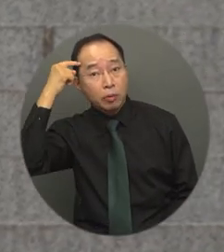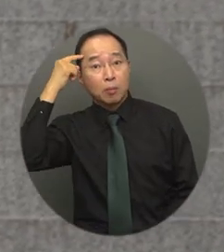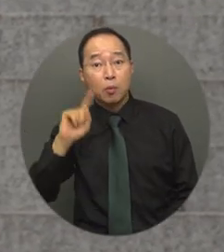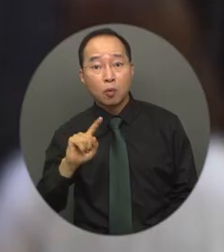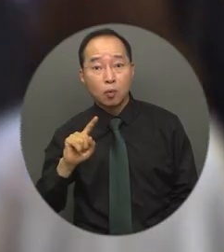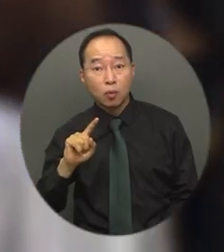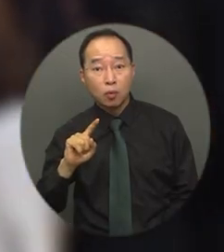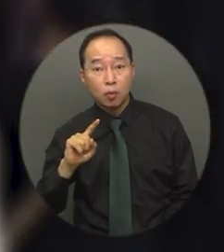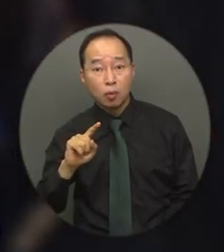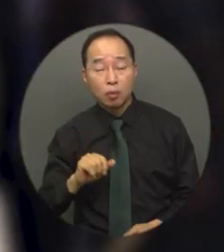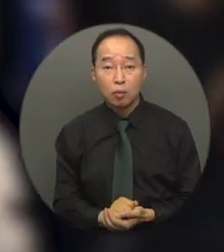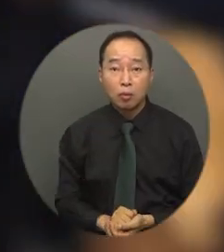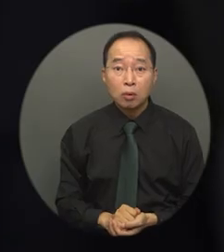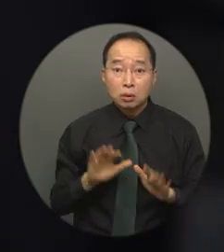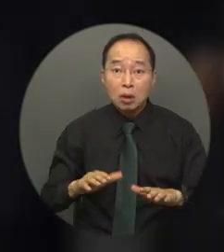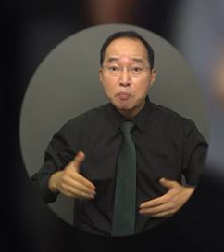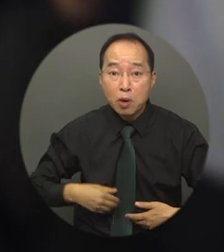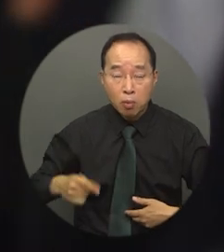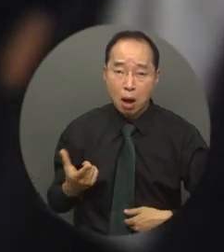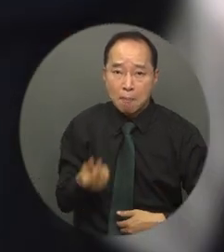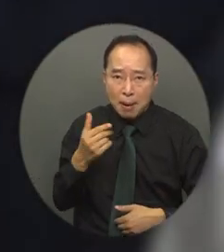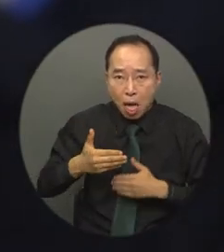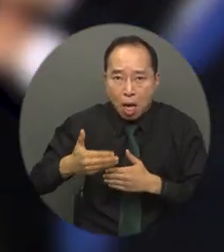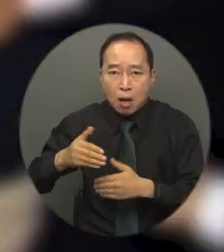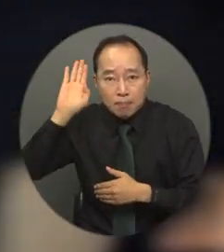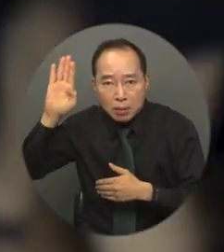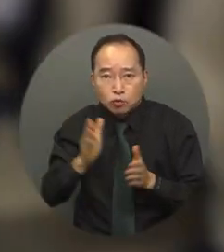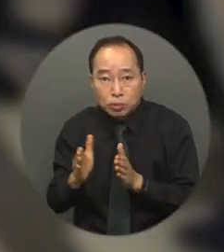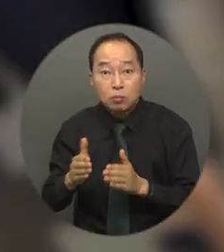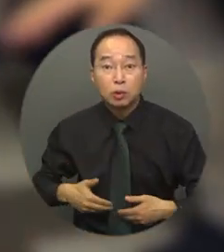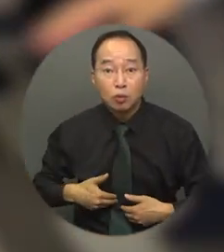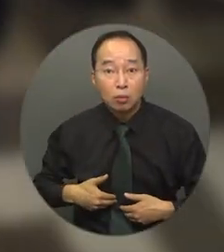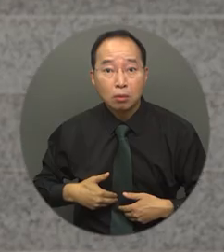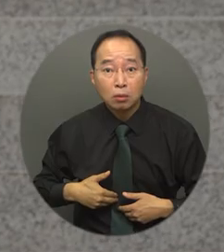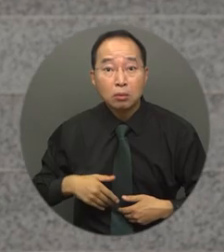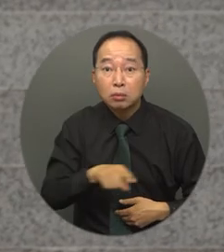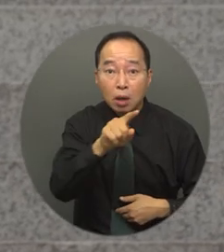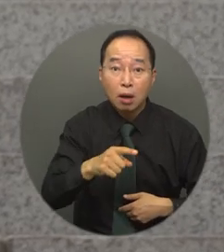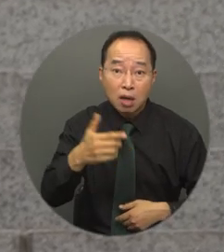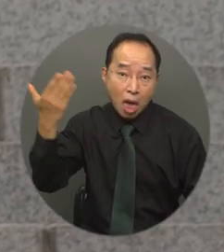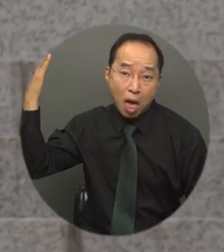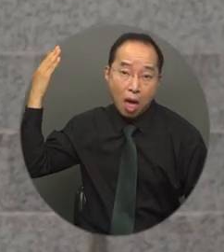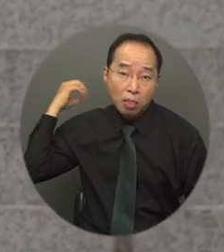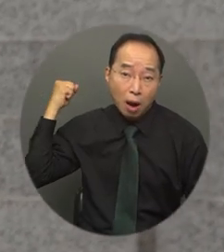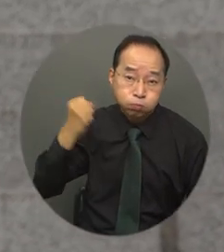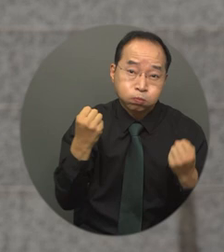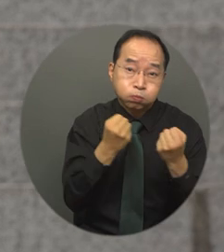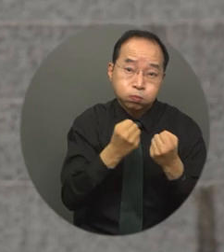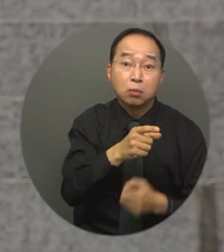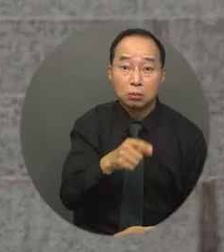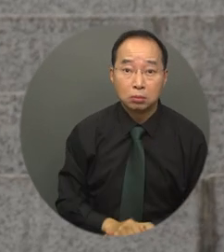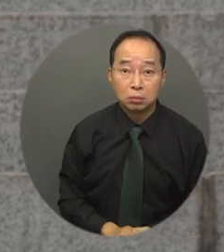속도로 미래로 이동을 해도 부족한 시간에 우리는 과거에 갇혀 싸우고 있습니다. 하지만 진짜